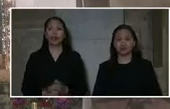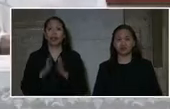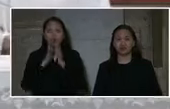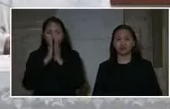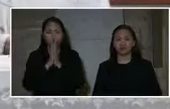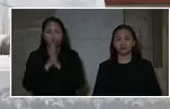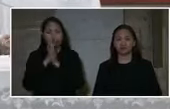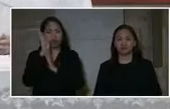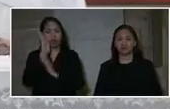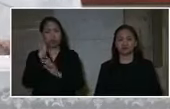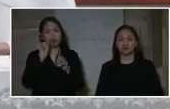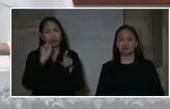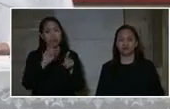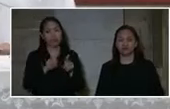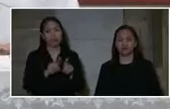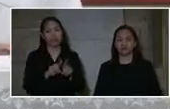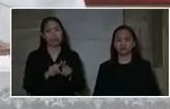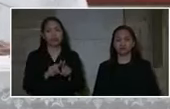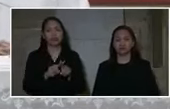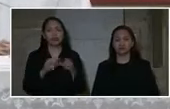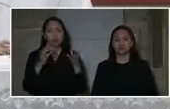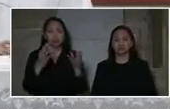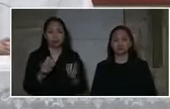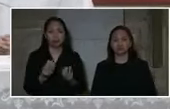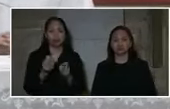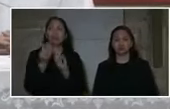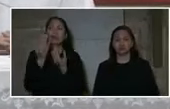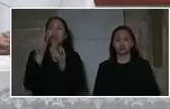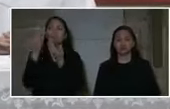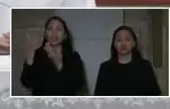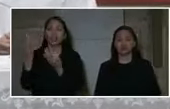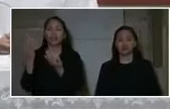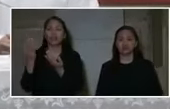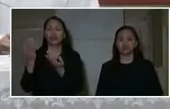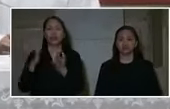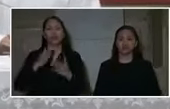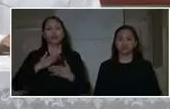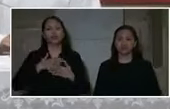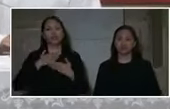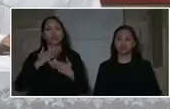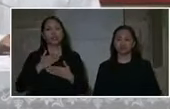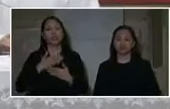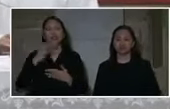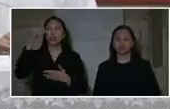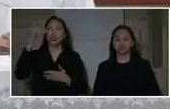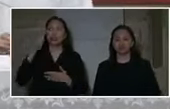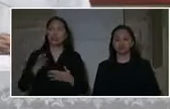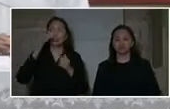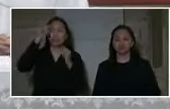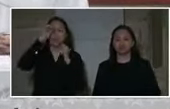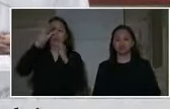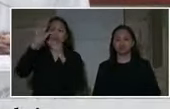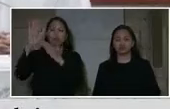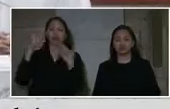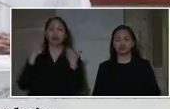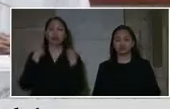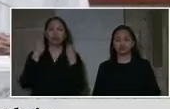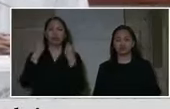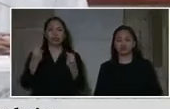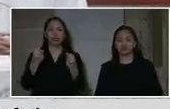Manalangin kayo mga kapatid upang itong ating pag-aalay ay maging kalugod-lugod sa Diyos amang